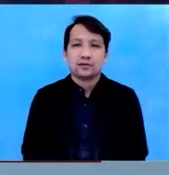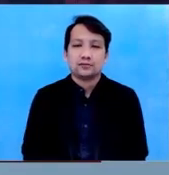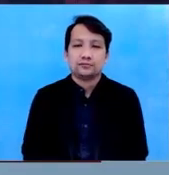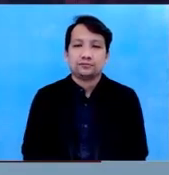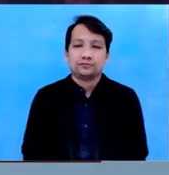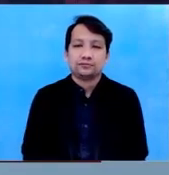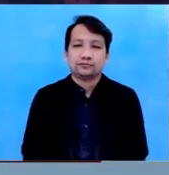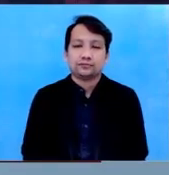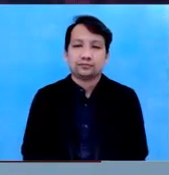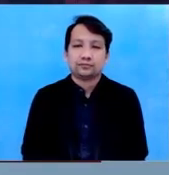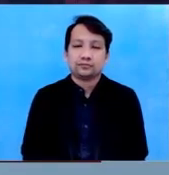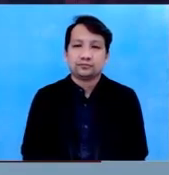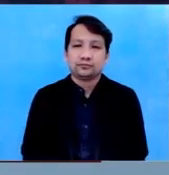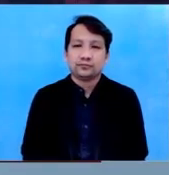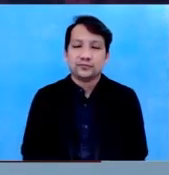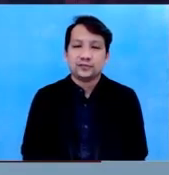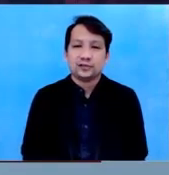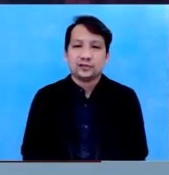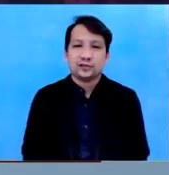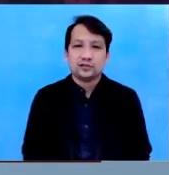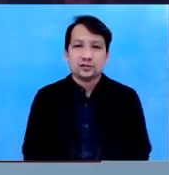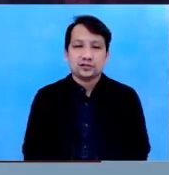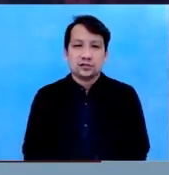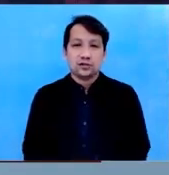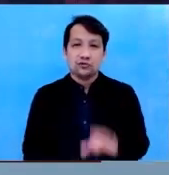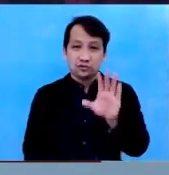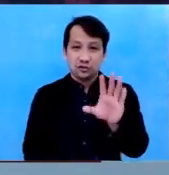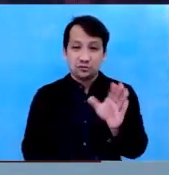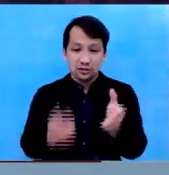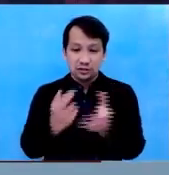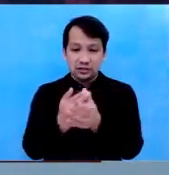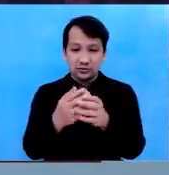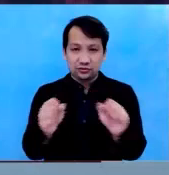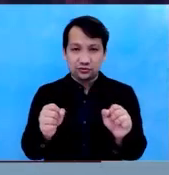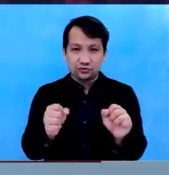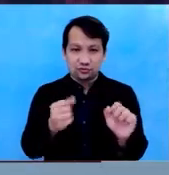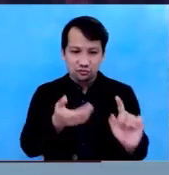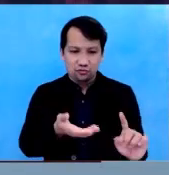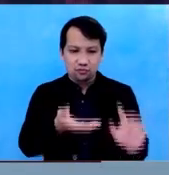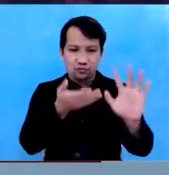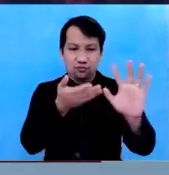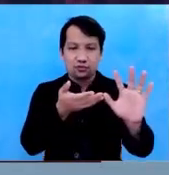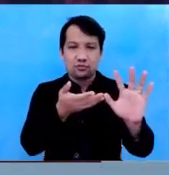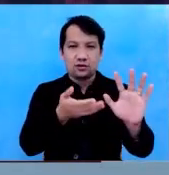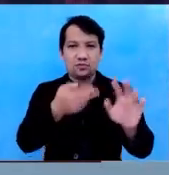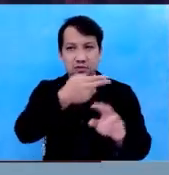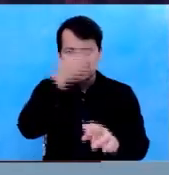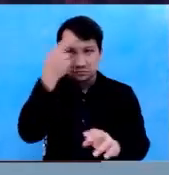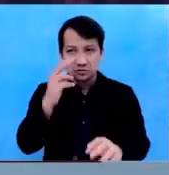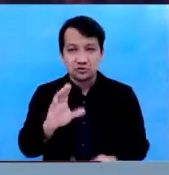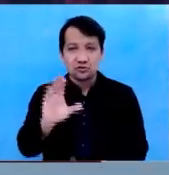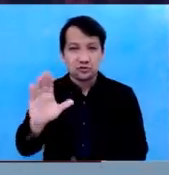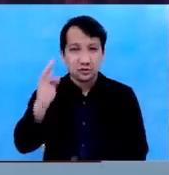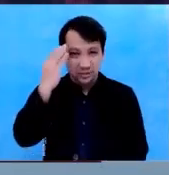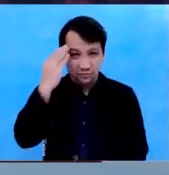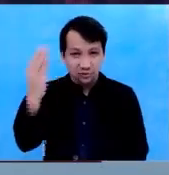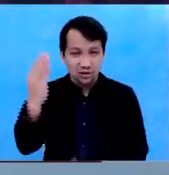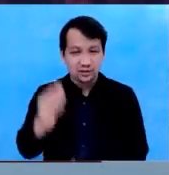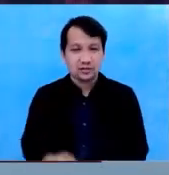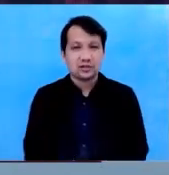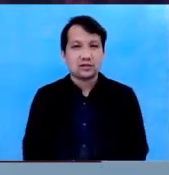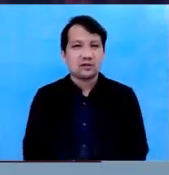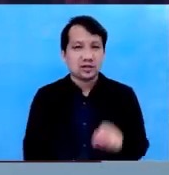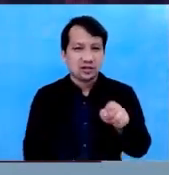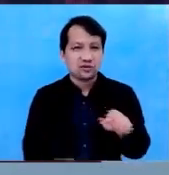Tinuturing na bayani ng Bulacan ng limang rescuer na nasawi sa gitna po ng pagre-responde nung kasagsaga ng pananalasa ni Super Bagyong Karding. Pero